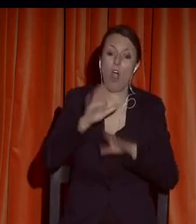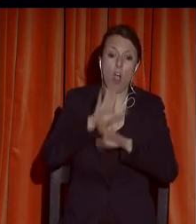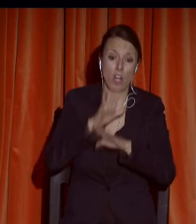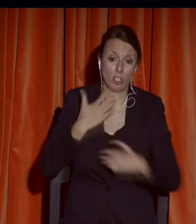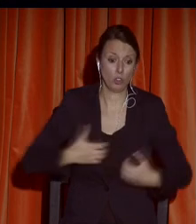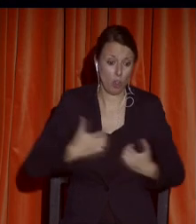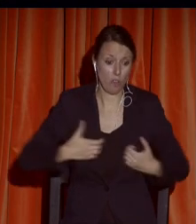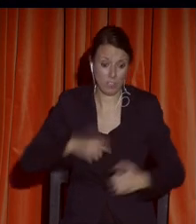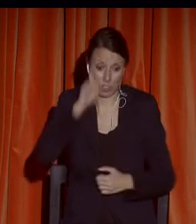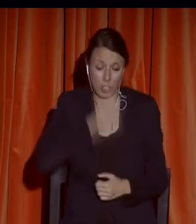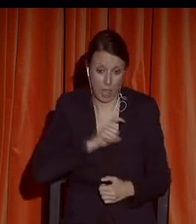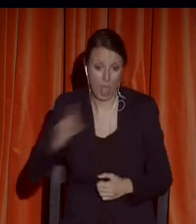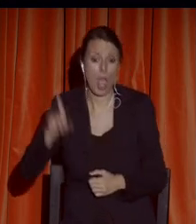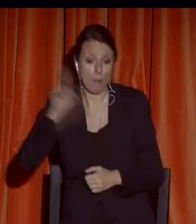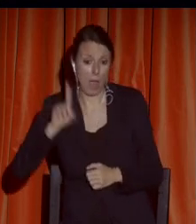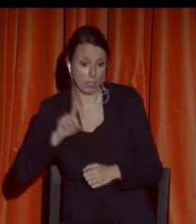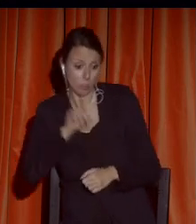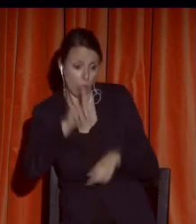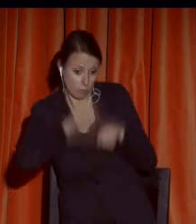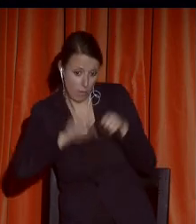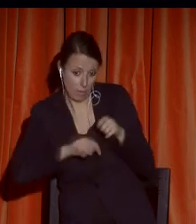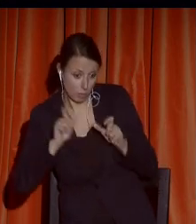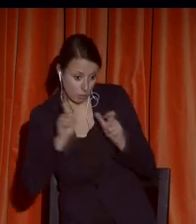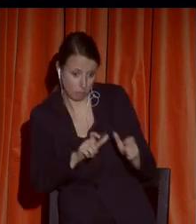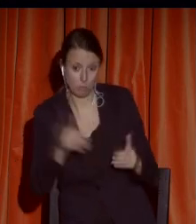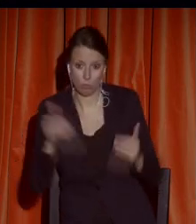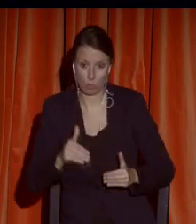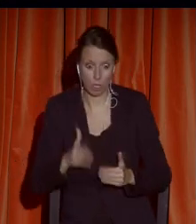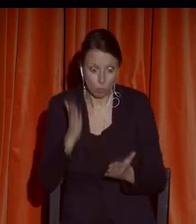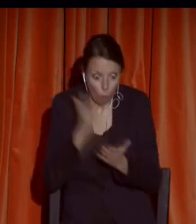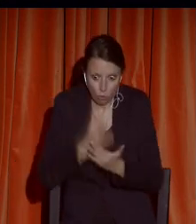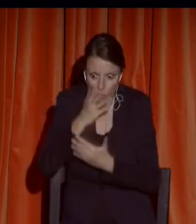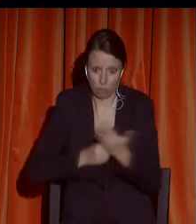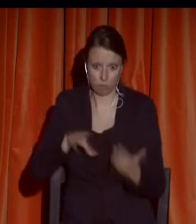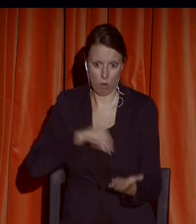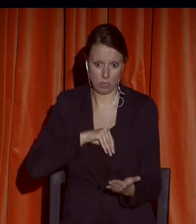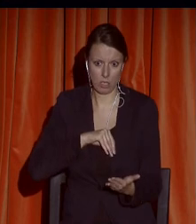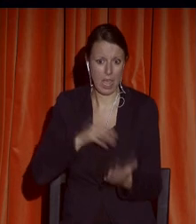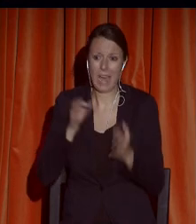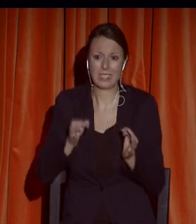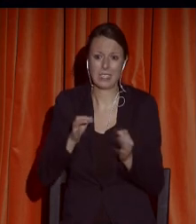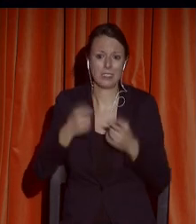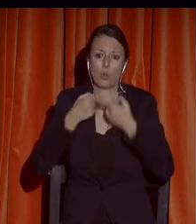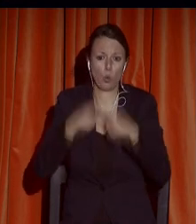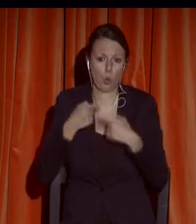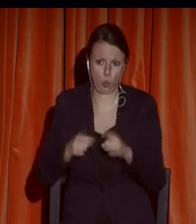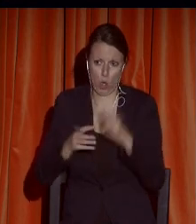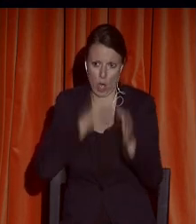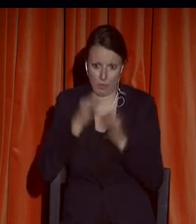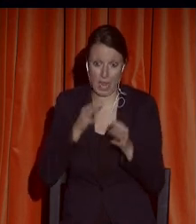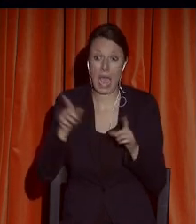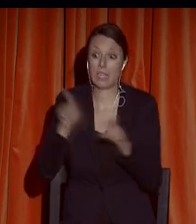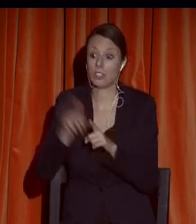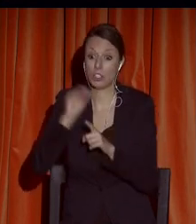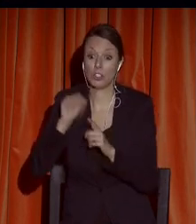środowiska. To jest jakiś element w tym orzecznictwie już istniejącym, który możemy wykorzystać. Tylko bardzo, bardzo skrótowo o tym mówię. Mamy tam również